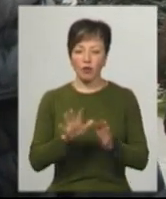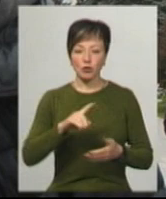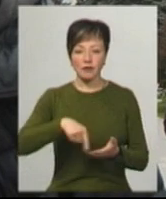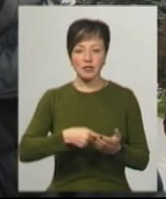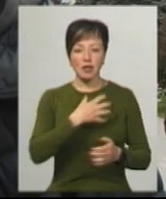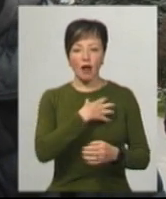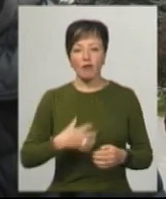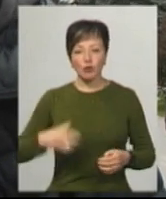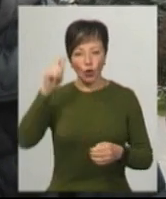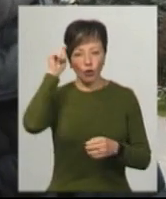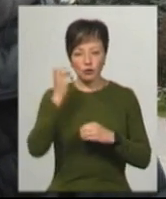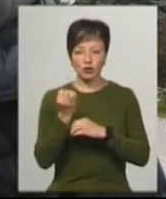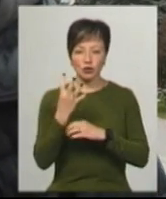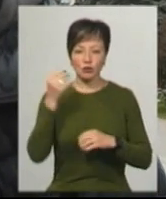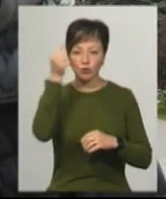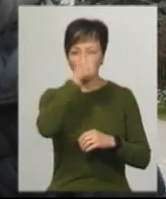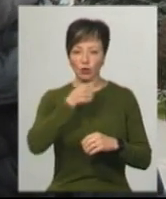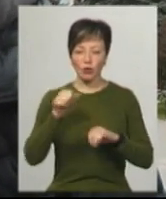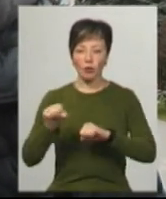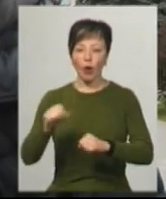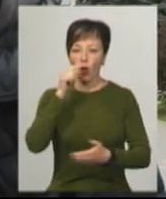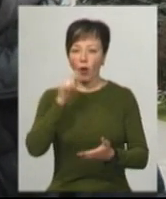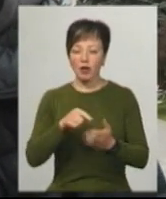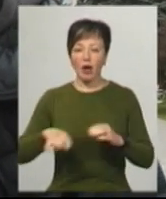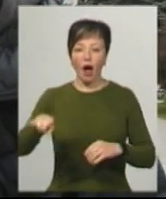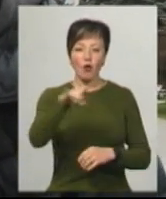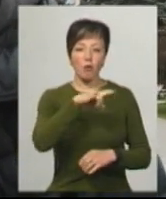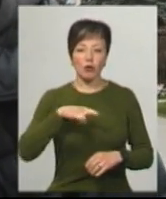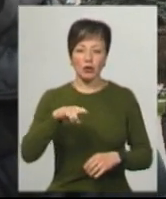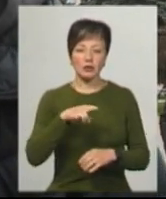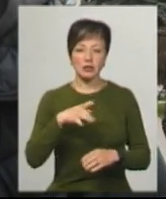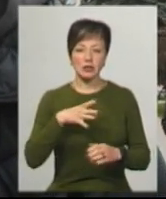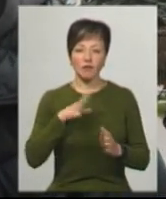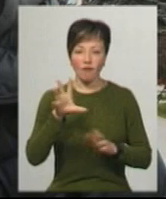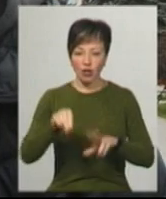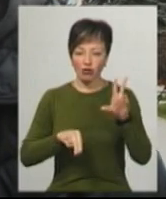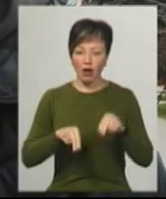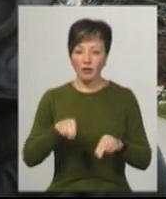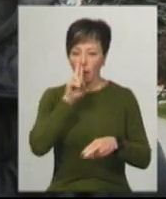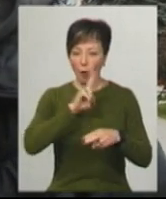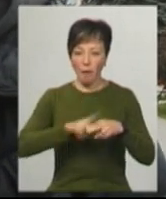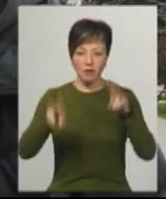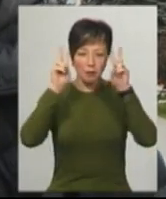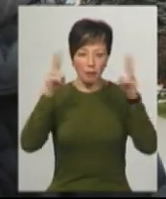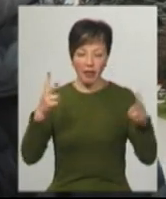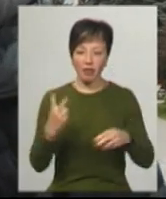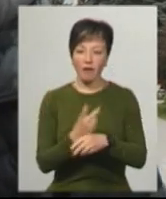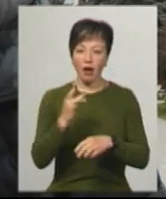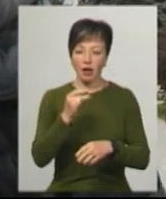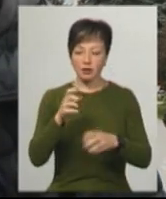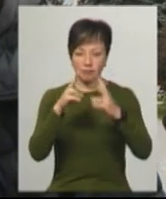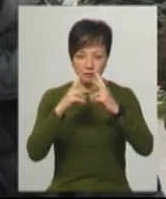Славуті. Це хлопець, який в 2014 році при обороні Луганського аеропорту був загинув, вважався пропавшим безвісті. Двічі робилося